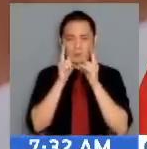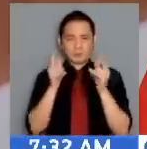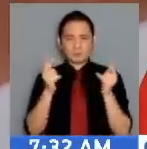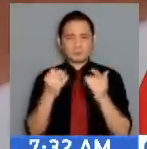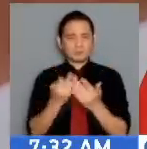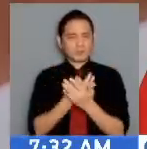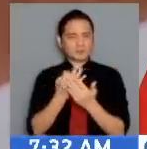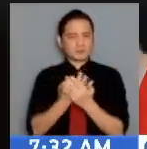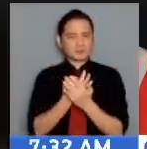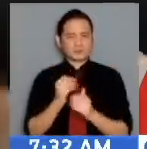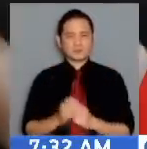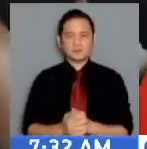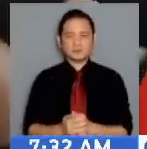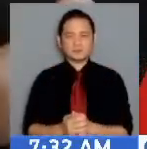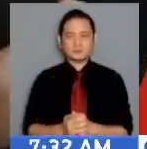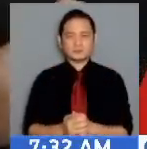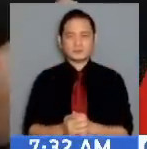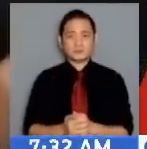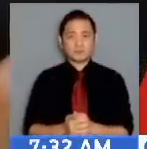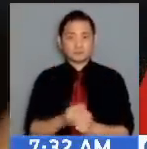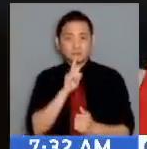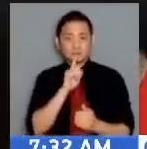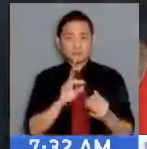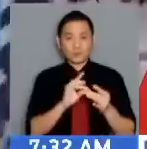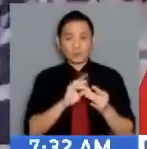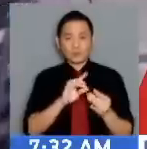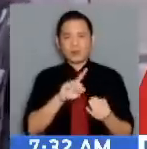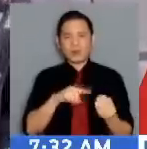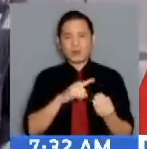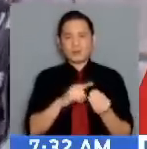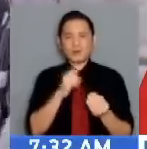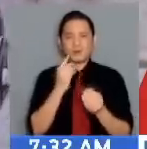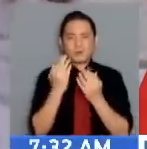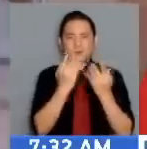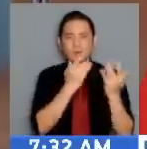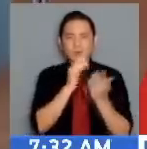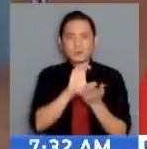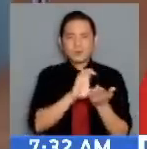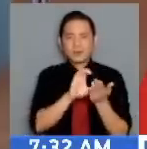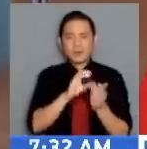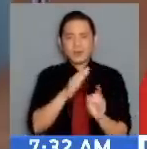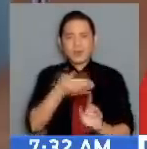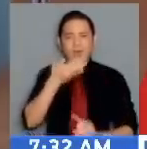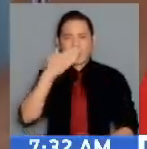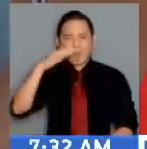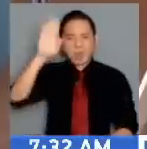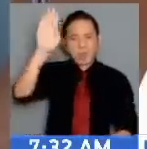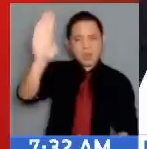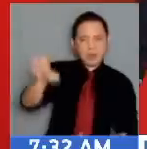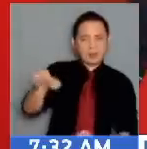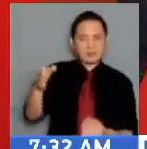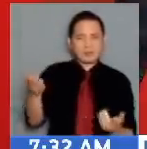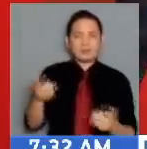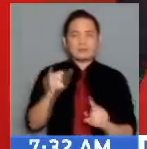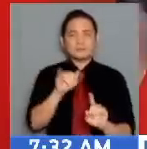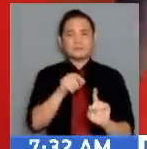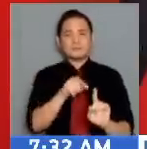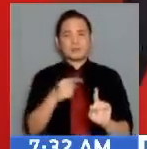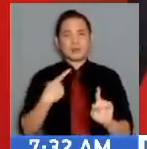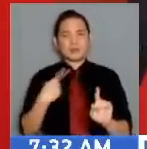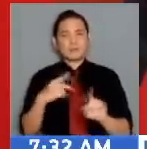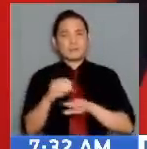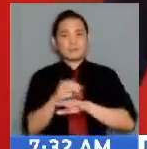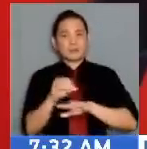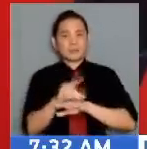kanyang birthday cake video. Wala pang payag si Alex tungkol dito. Nagbigay rin ng advice si Dina sa iba pang young artists. I'll say it in one line,